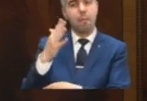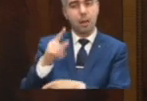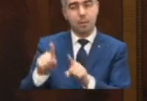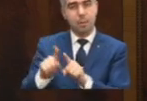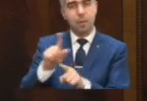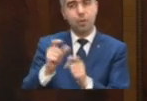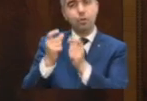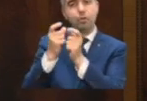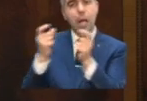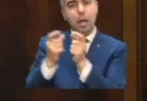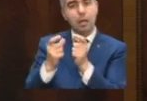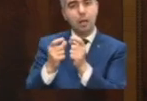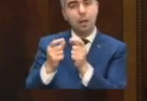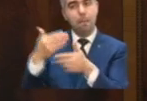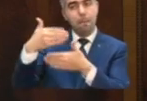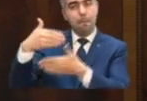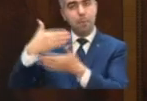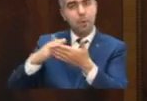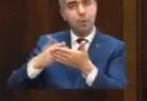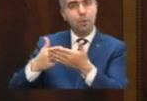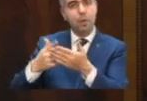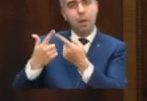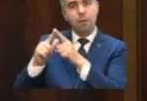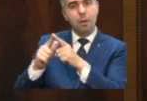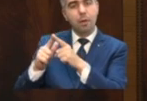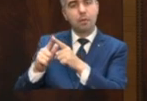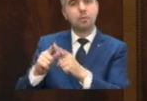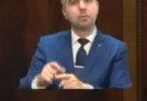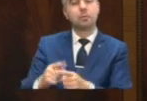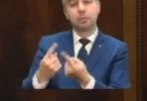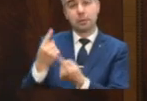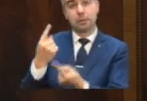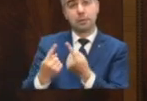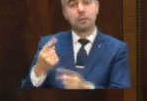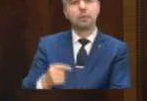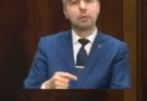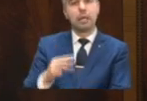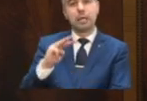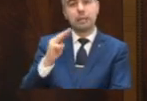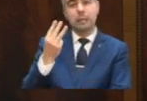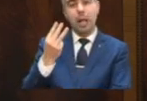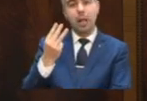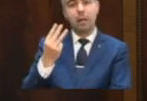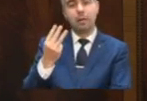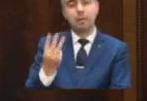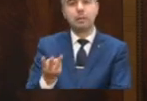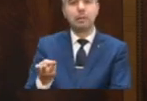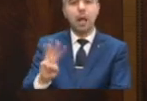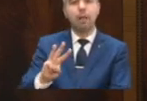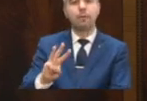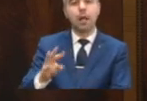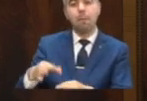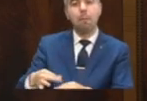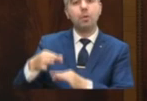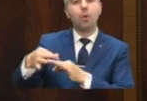التي ستقوم بها التجزئه، لان هناك منازل يجب ان ترحل، طلبات 3000 درهم المتر